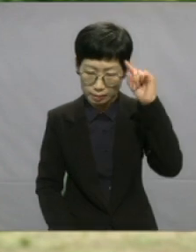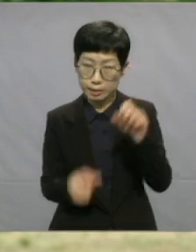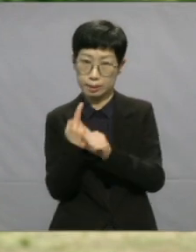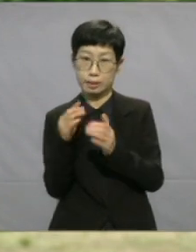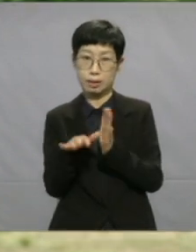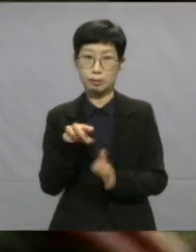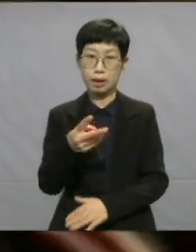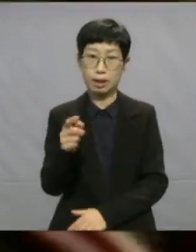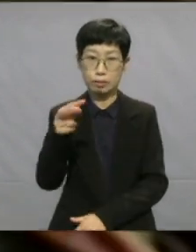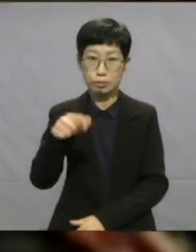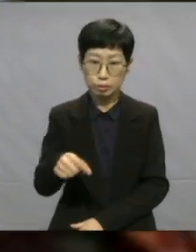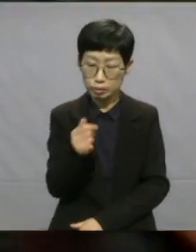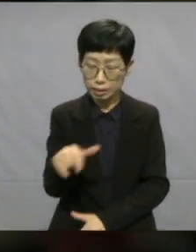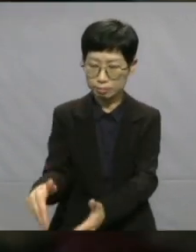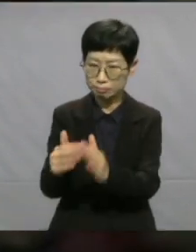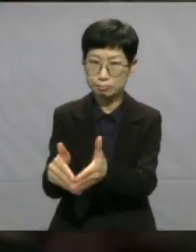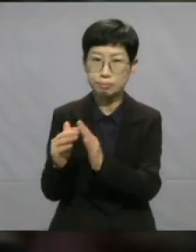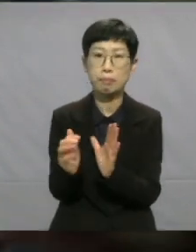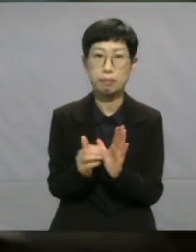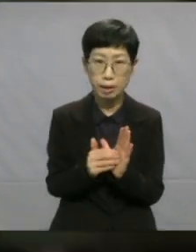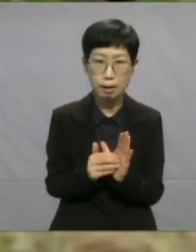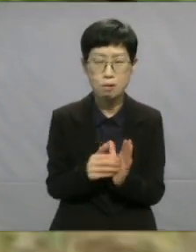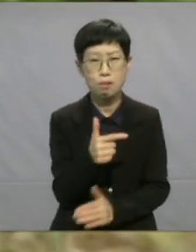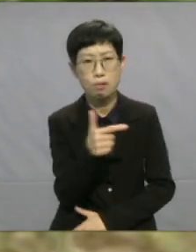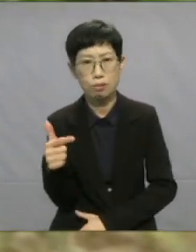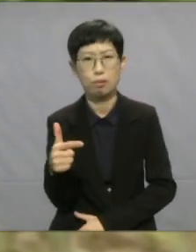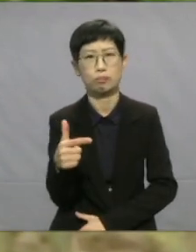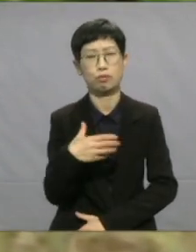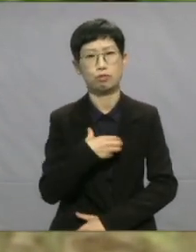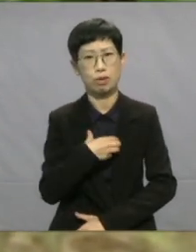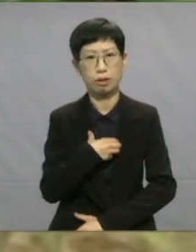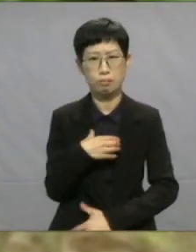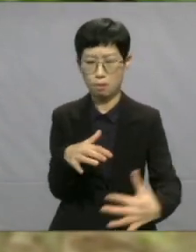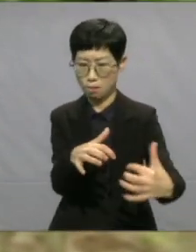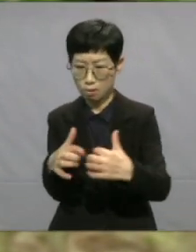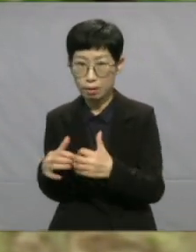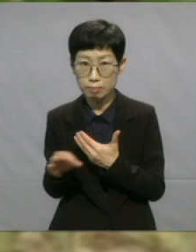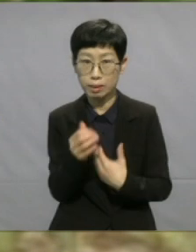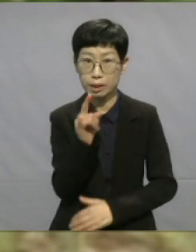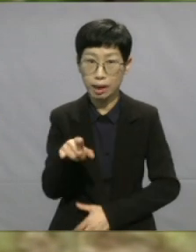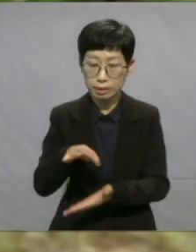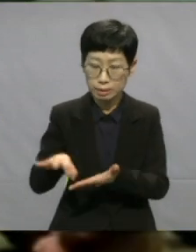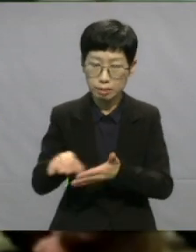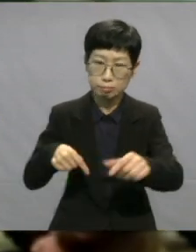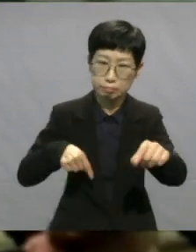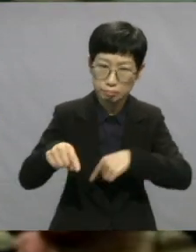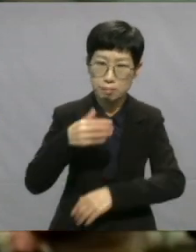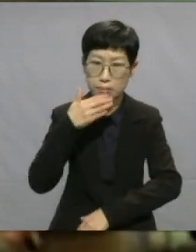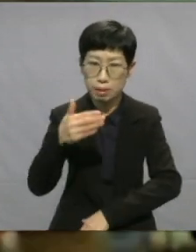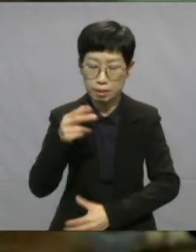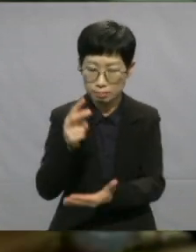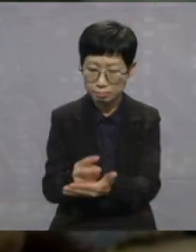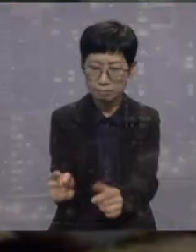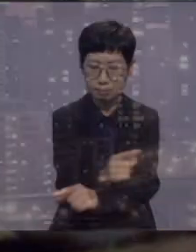벨라루스의 전술 핵무기를 배치했고 중대한 위협을 가하는 제례식 무기 공격에도 핵무기를 사용할 수 있도록 핵 교리를